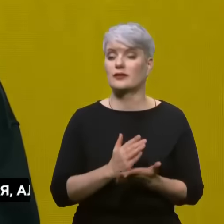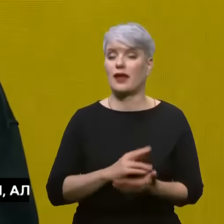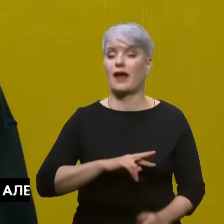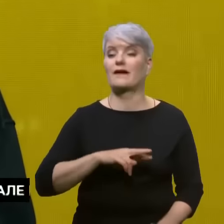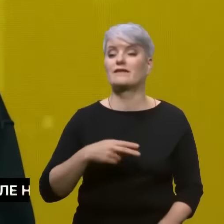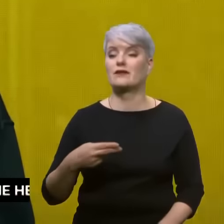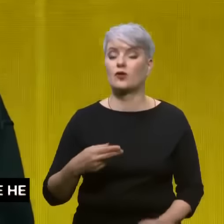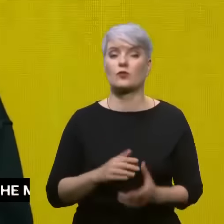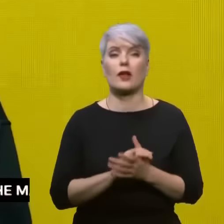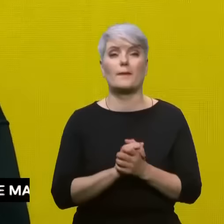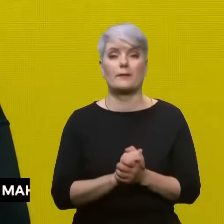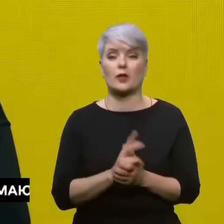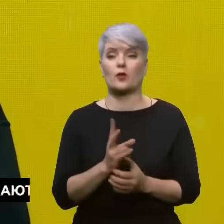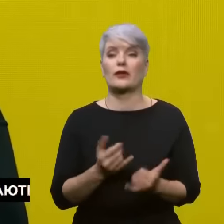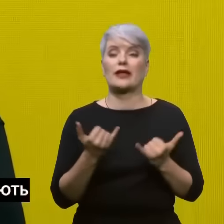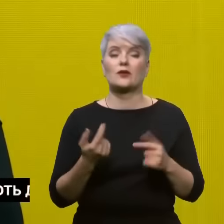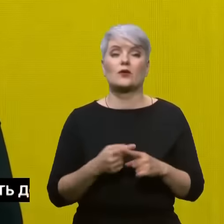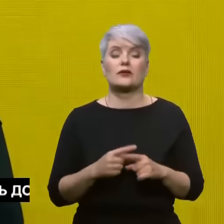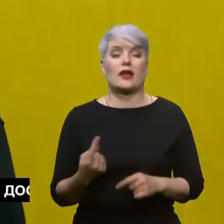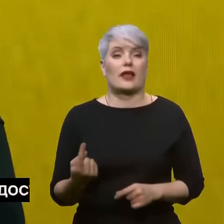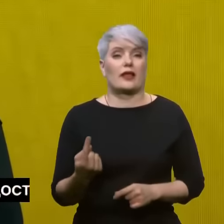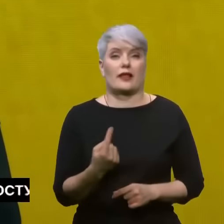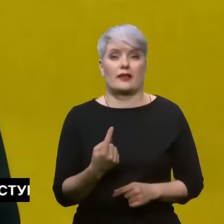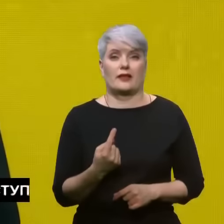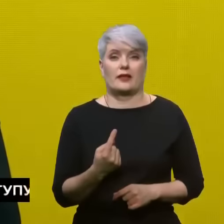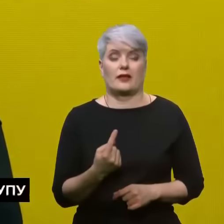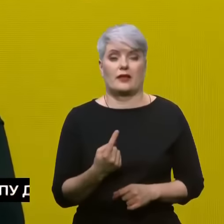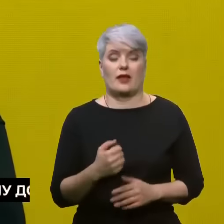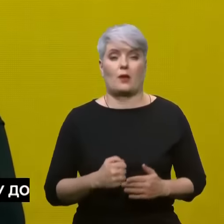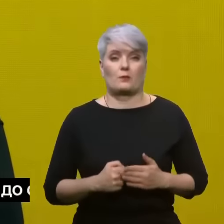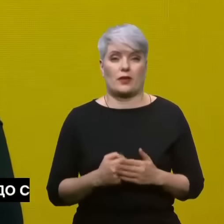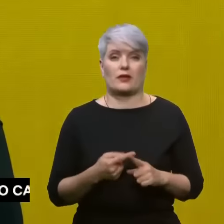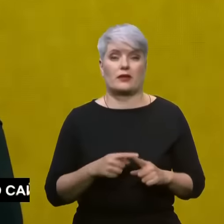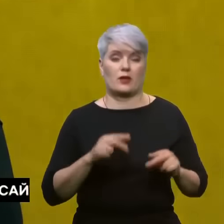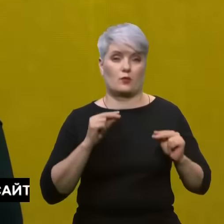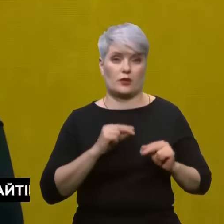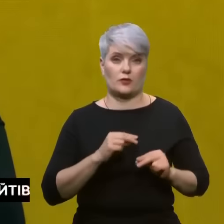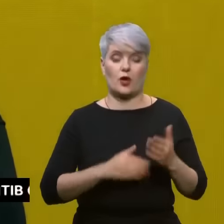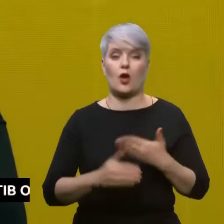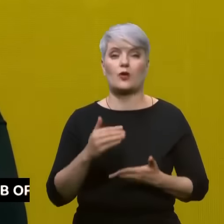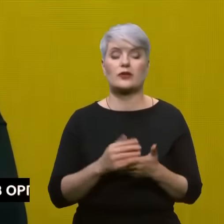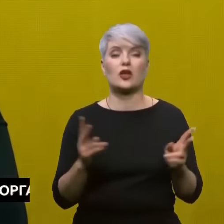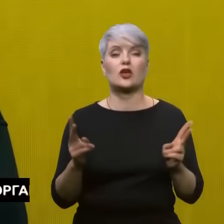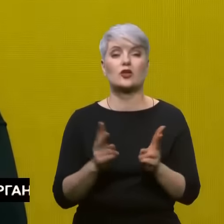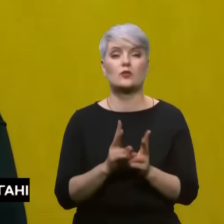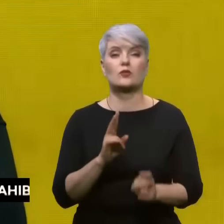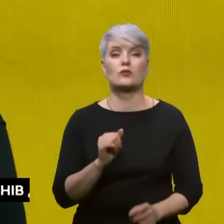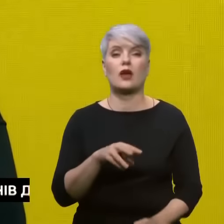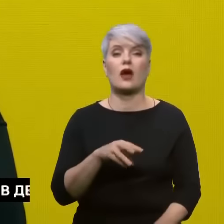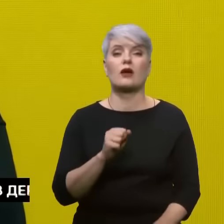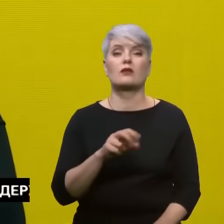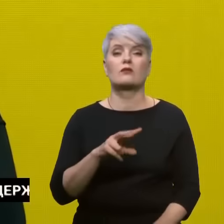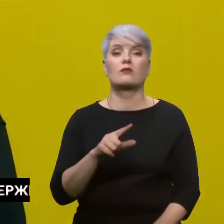формула миру. І на сьогодні це єдиний майданчик, який працюючий. Остання зустріч на Мальті була дуже